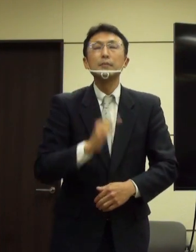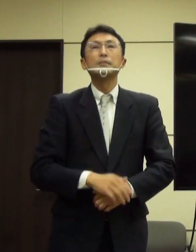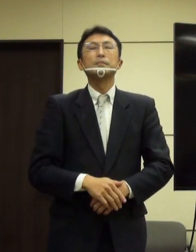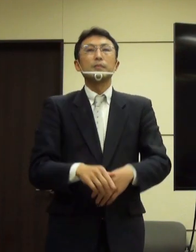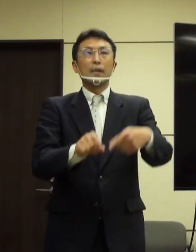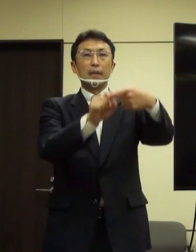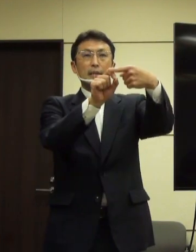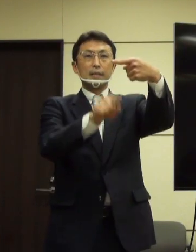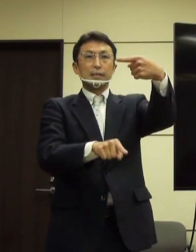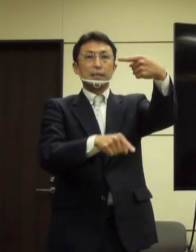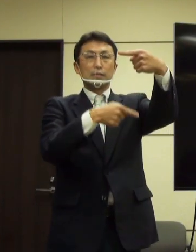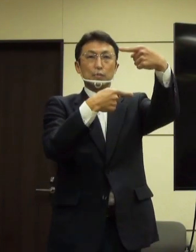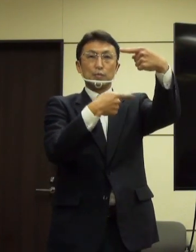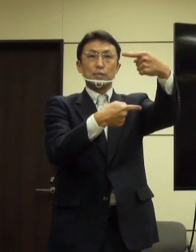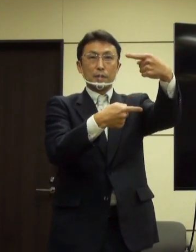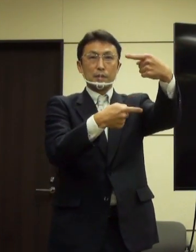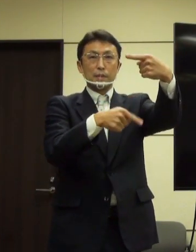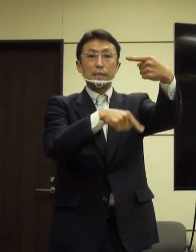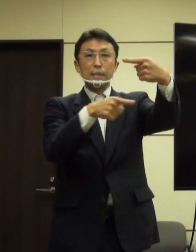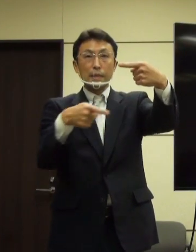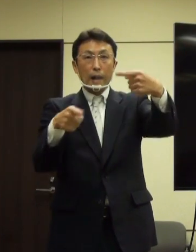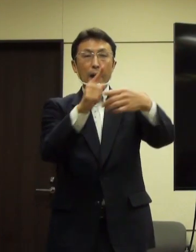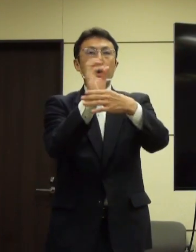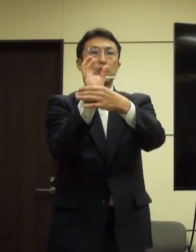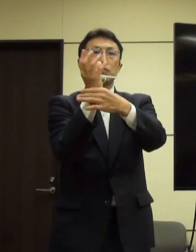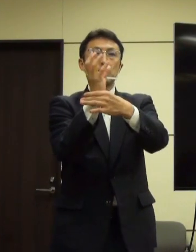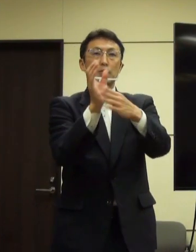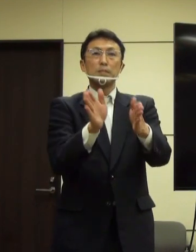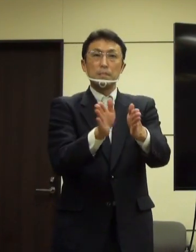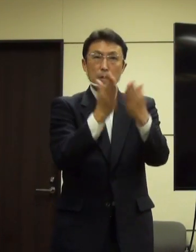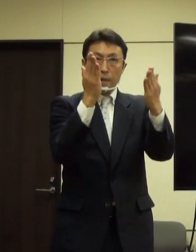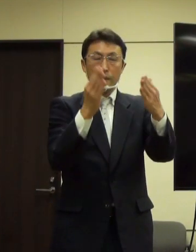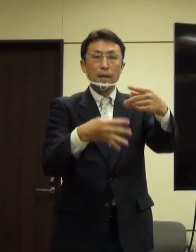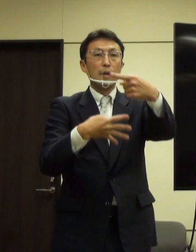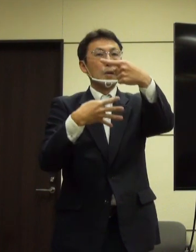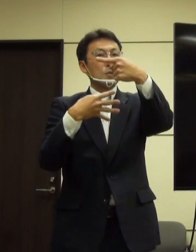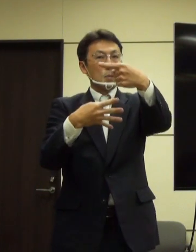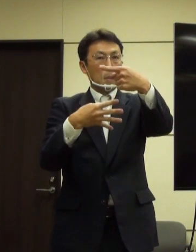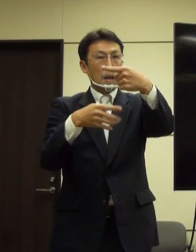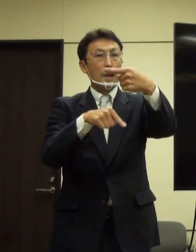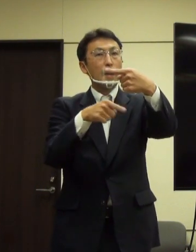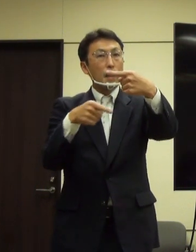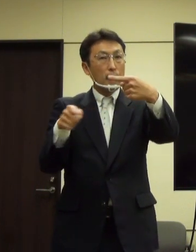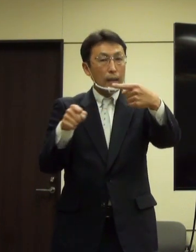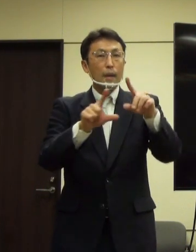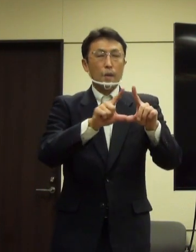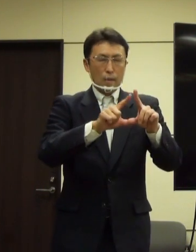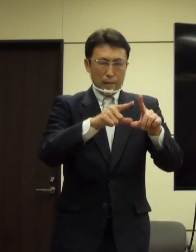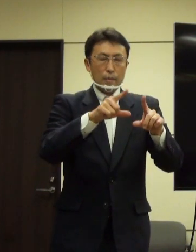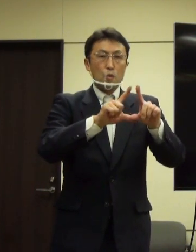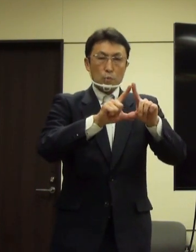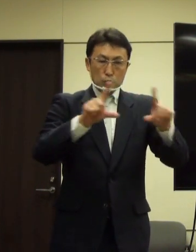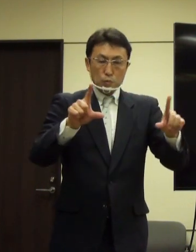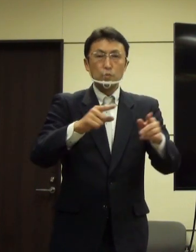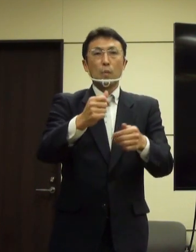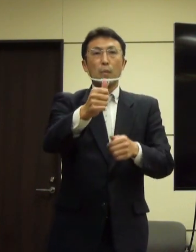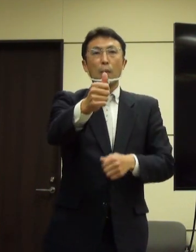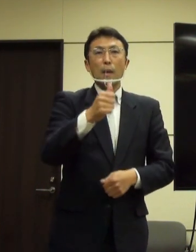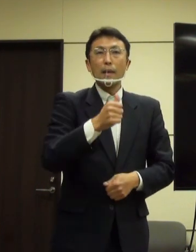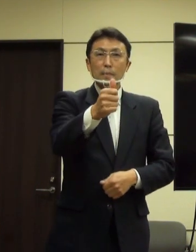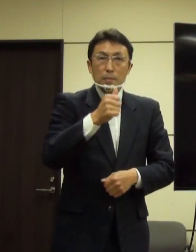月の1日から99を開始して駅パンツの横から外来を再開されるということで我々